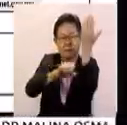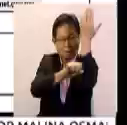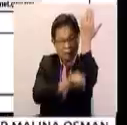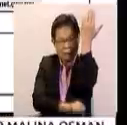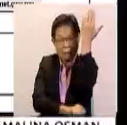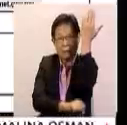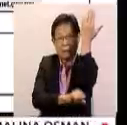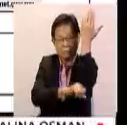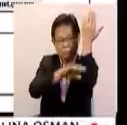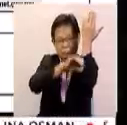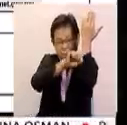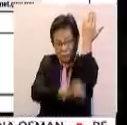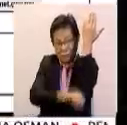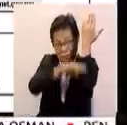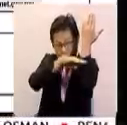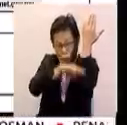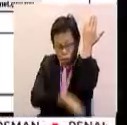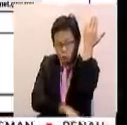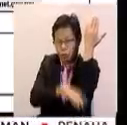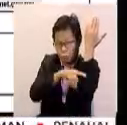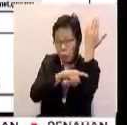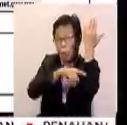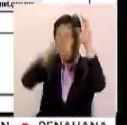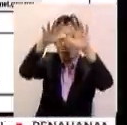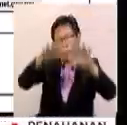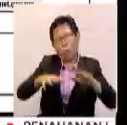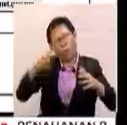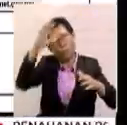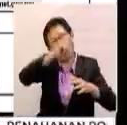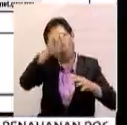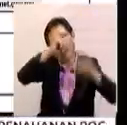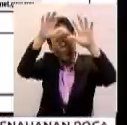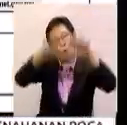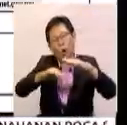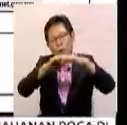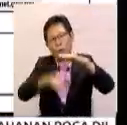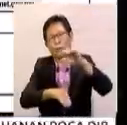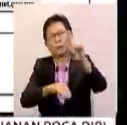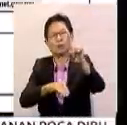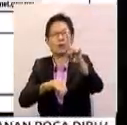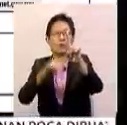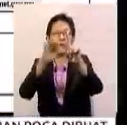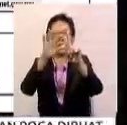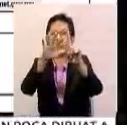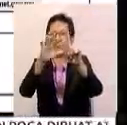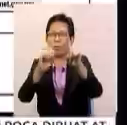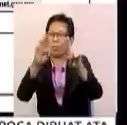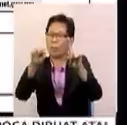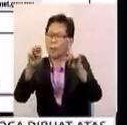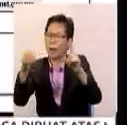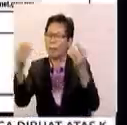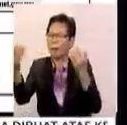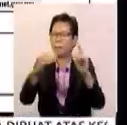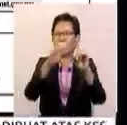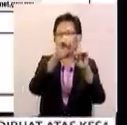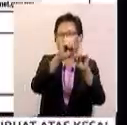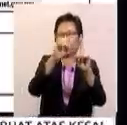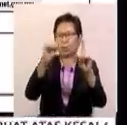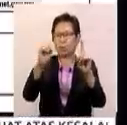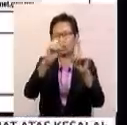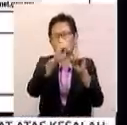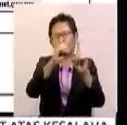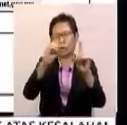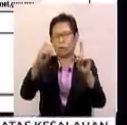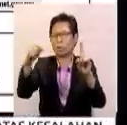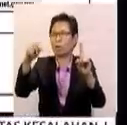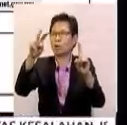Semenanjung dijangkakan akan menerima curahan hujan di bawah 100 50 mm berbanding 200 ke